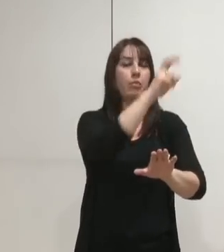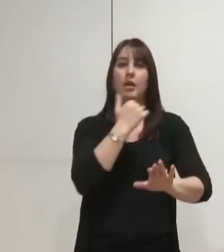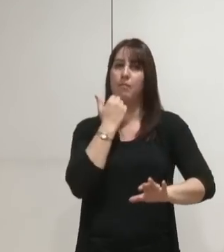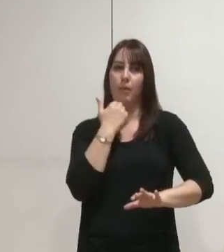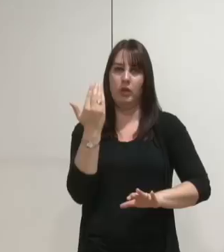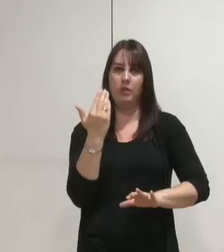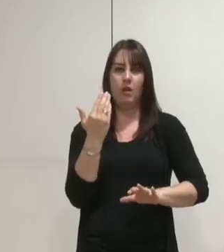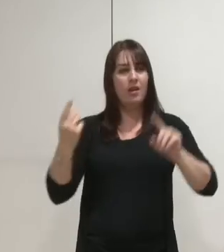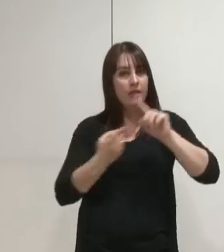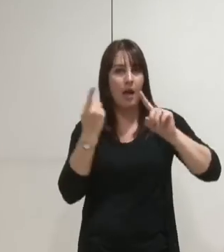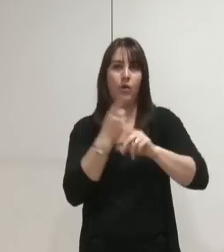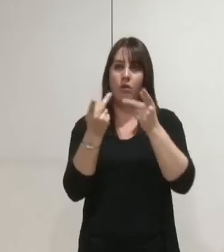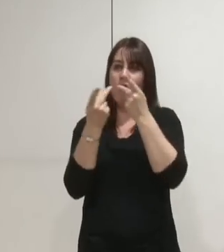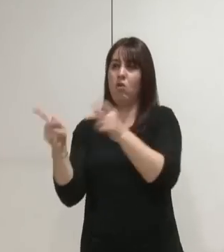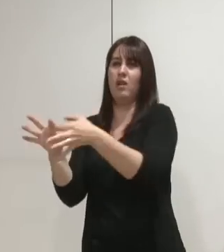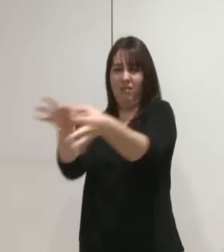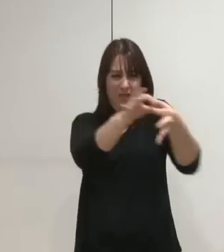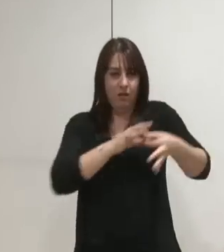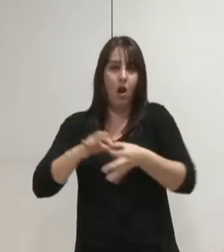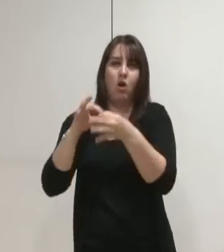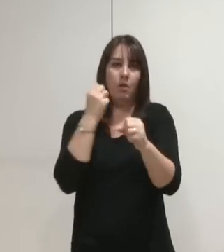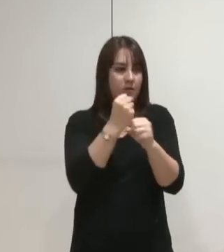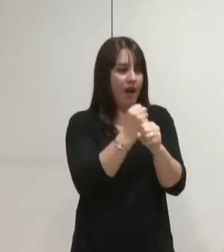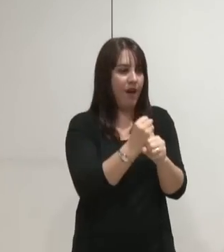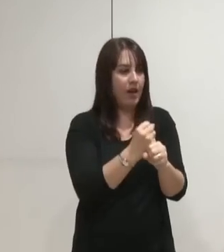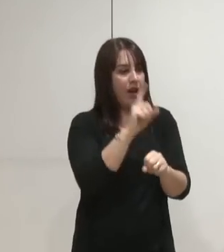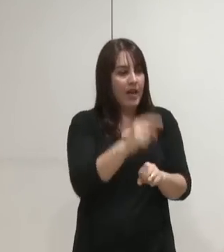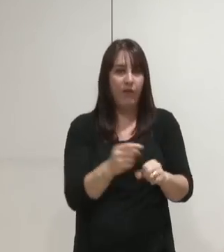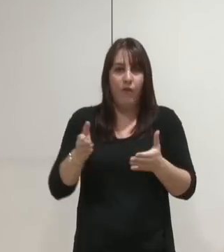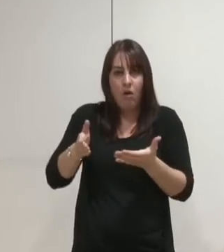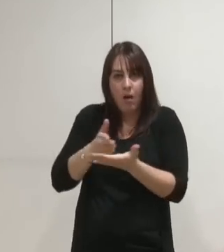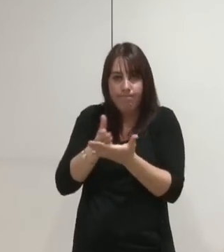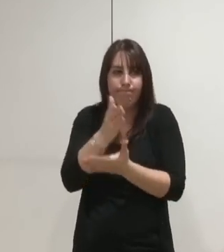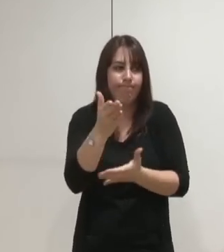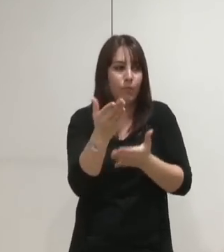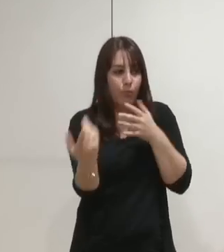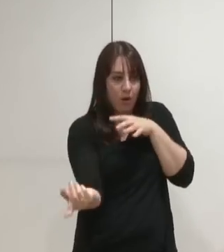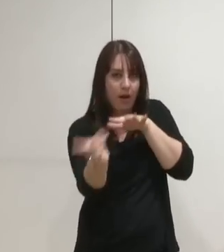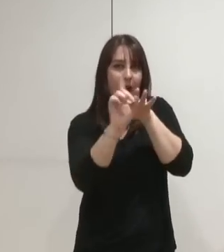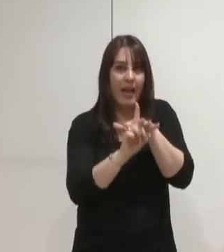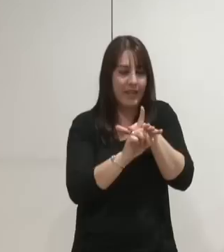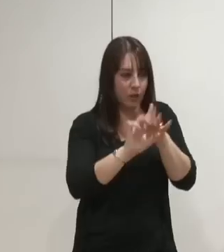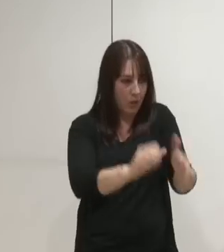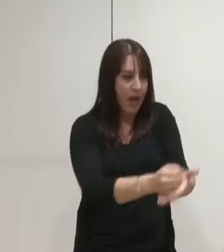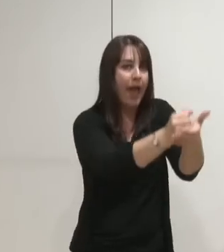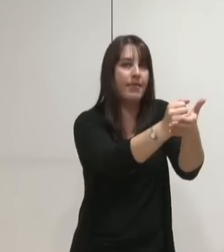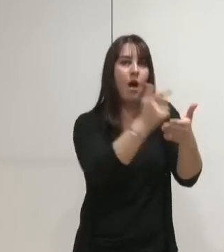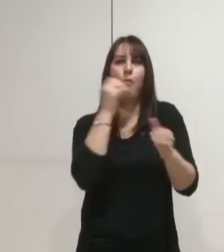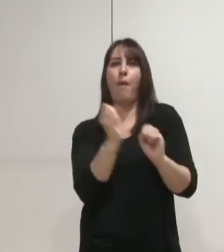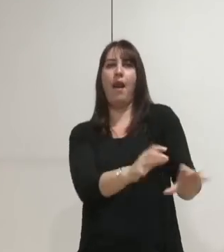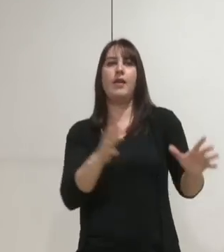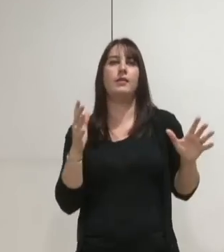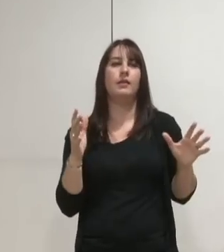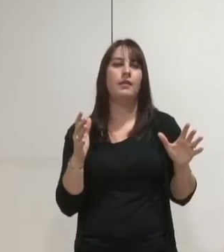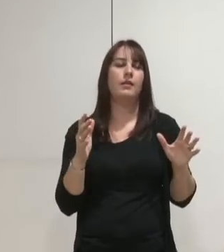collectivités travaille ensemble à remettre ces personnes dans un parcours de réinsertion et pour dépasser